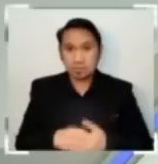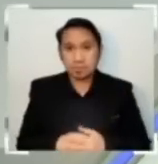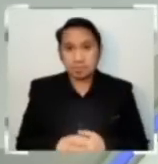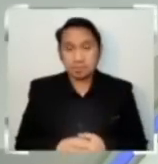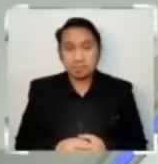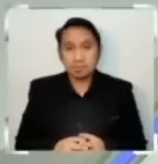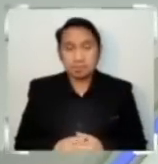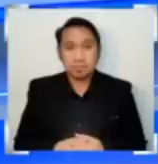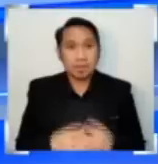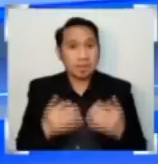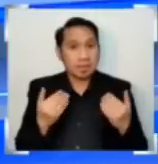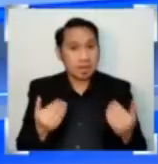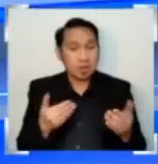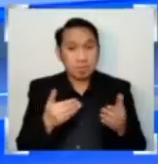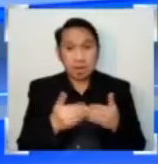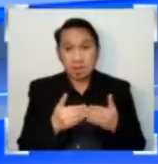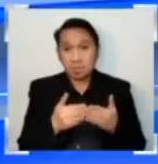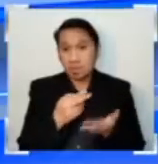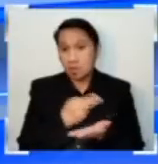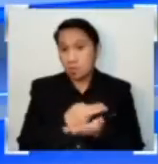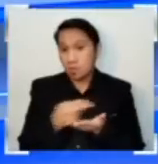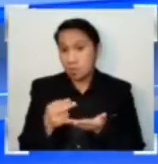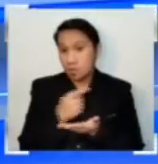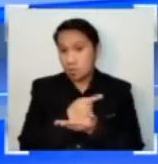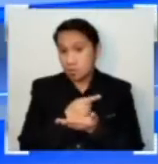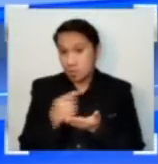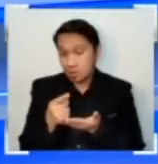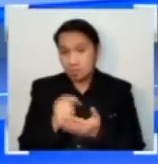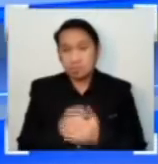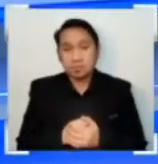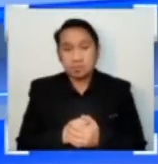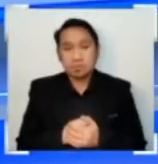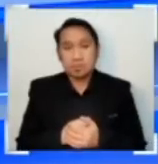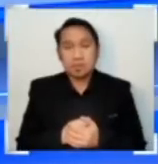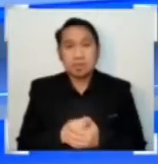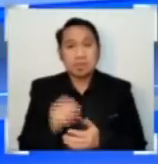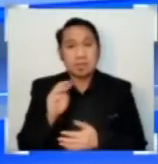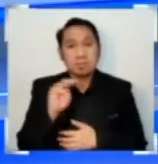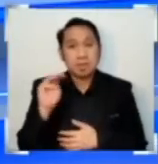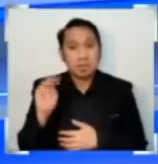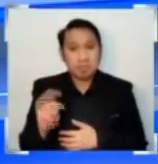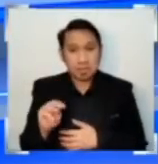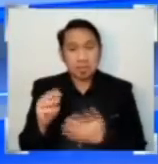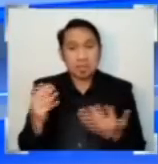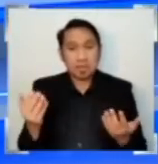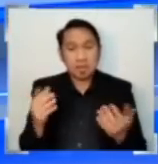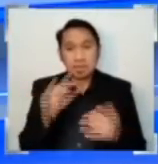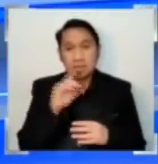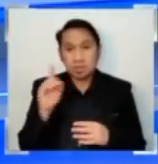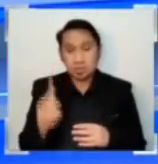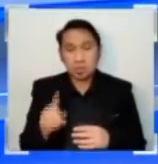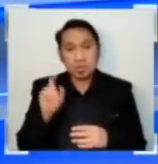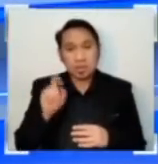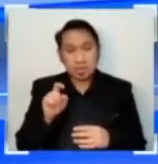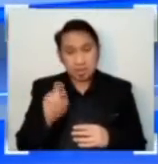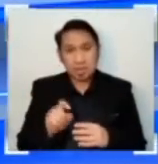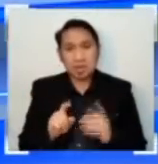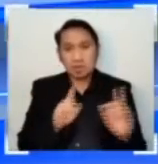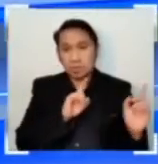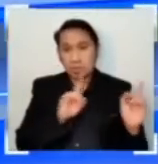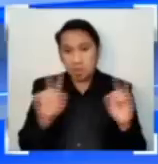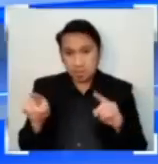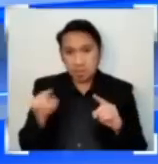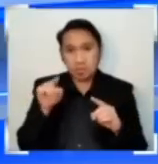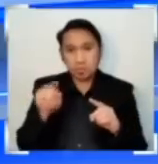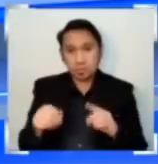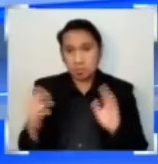Gayong papalapit ang Semana Santa, nanawagan po ang Manila Archdiocese sa publiko na dumalo na ulit sa in-person masses. Ayon